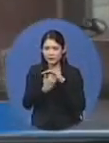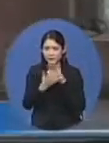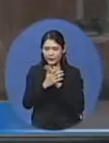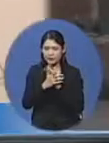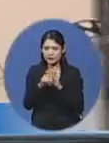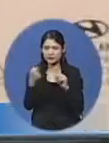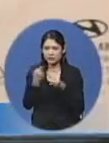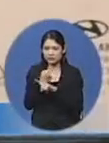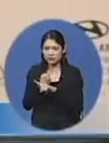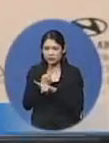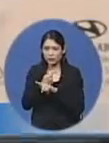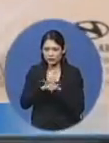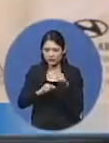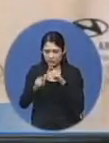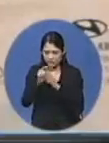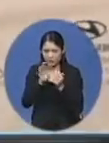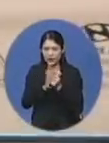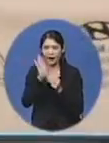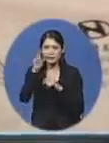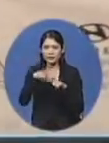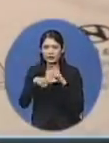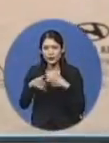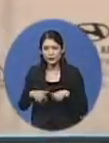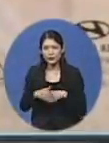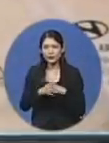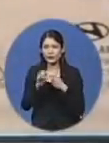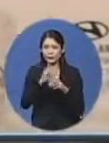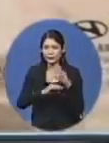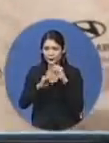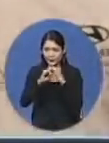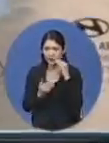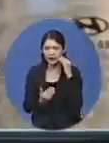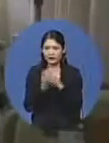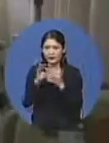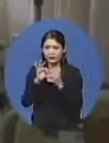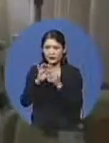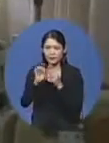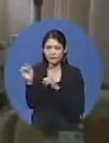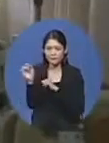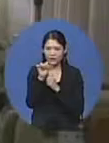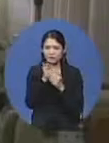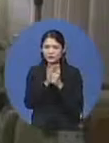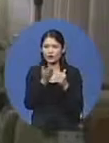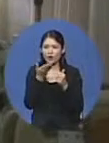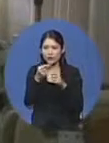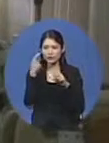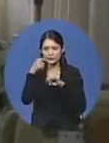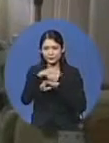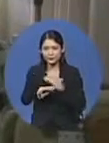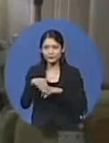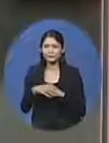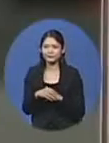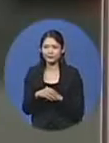차질 없이 지원하고 앞으로도 필요한 비용이 추가로 발생하면 신속하게 지원한다는 계획입니다.